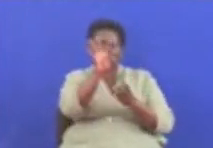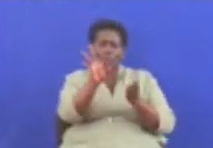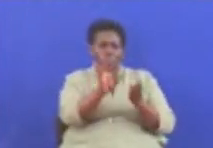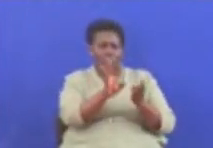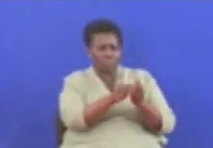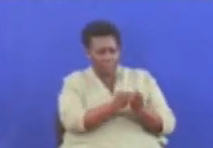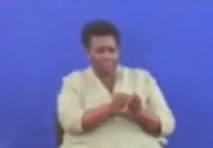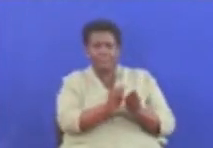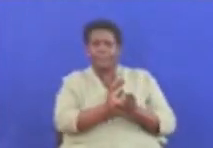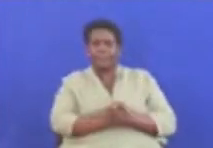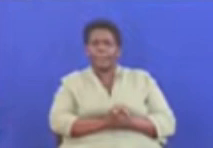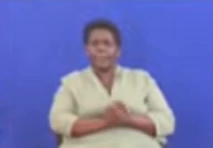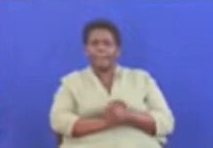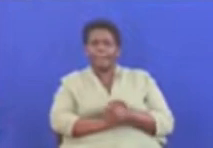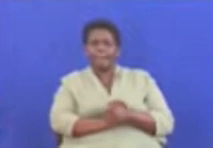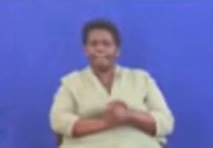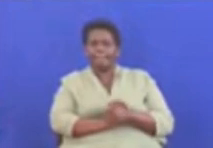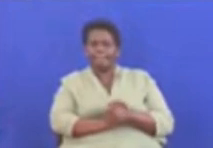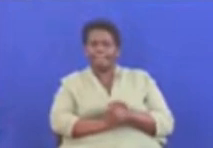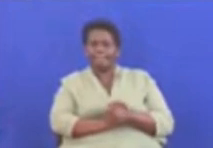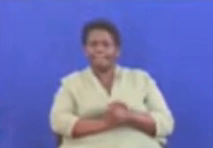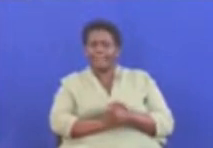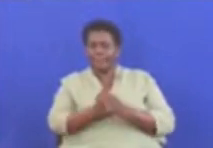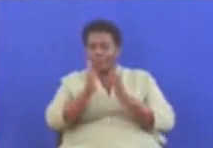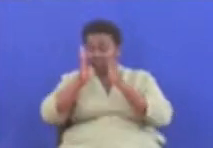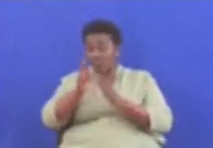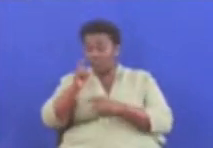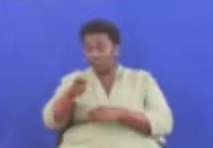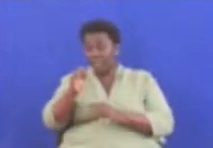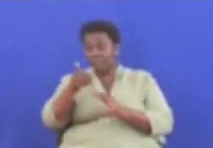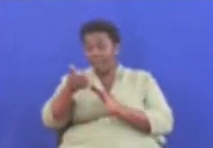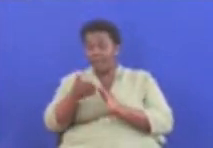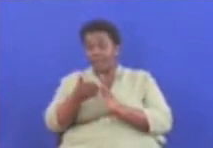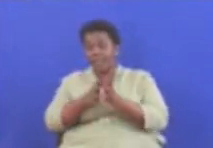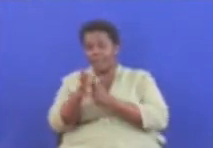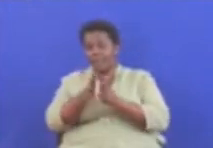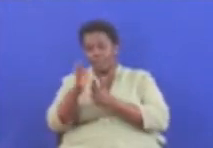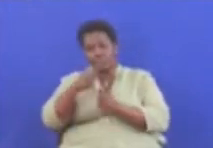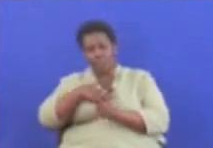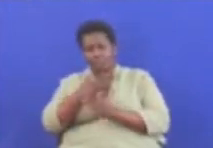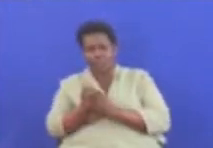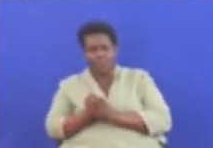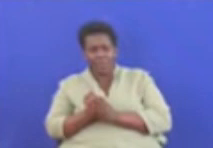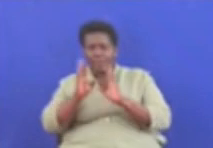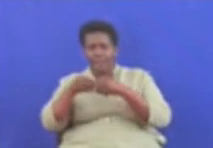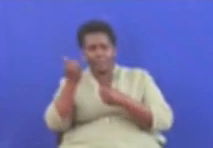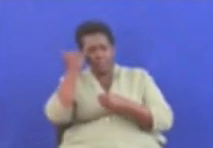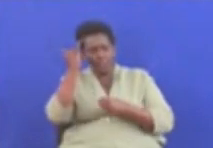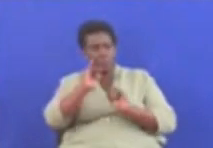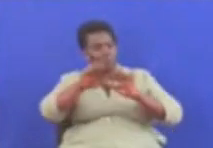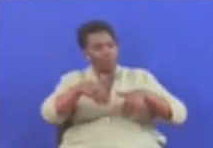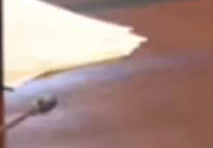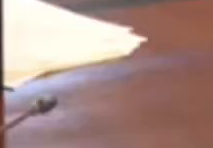ufanisi. Mheshimiwa Spika, baada ya kusema hayo, kamati inalishauri bunge lako